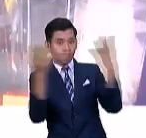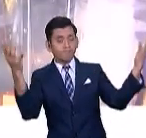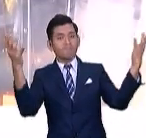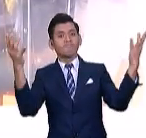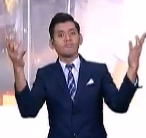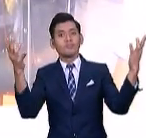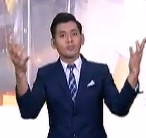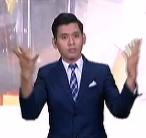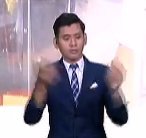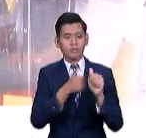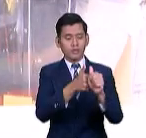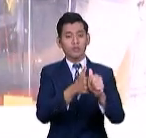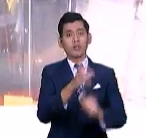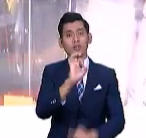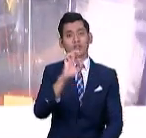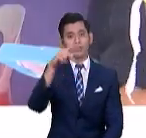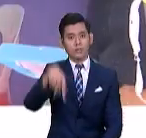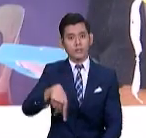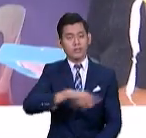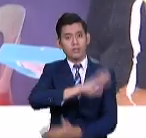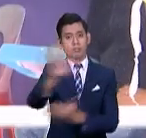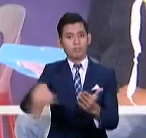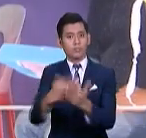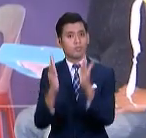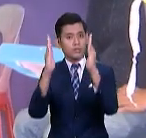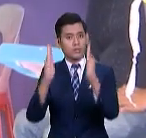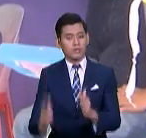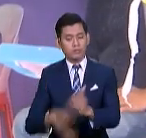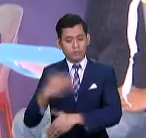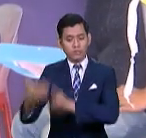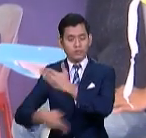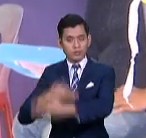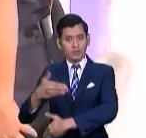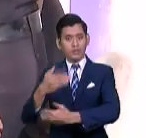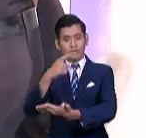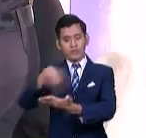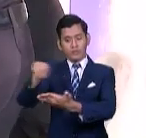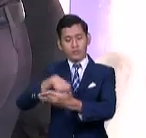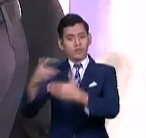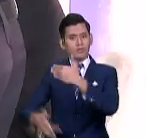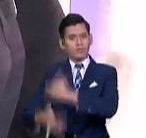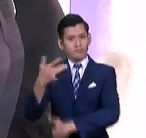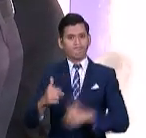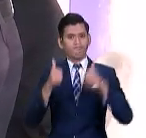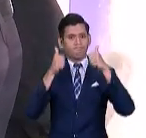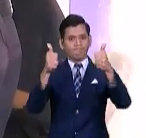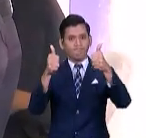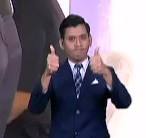berkata, pematuhan SOP sepanjang proses pengundian awal amat baik.